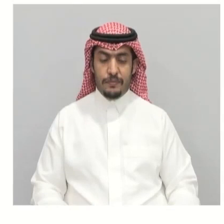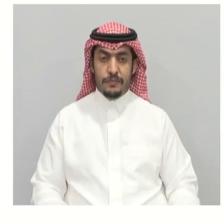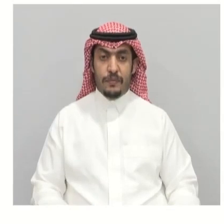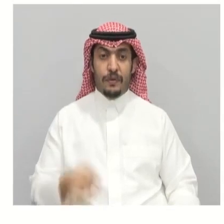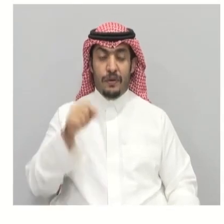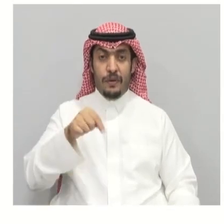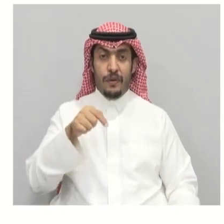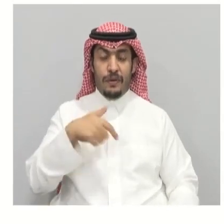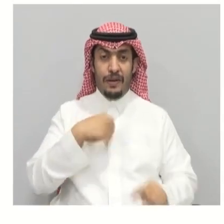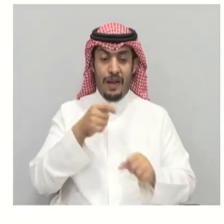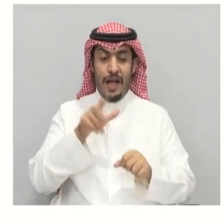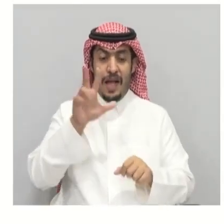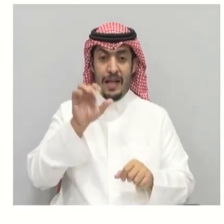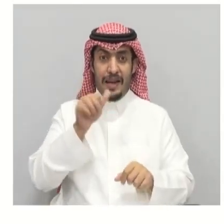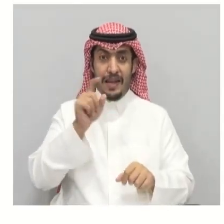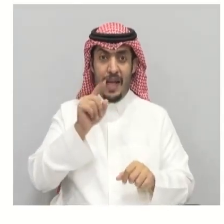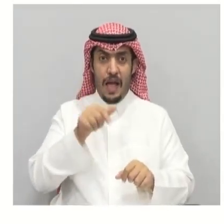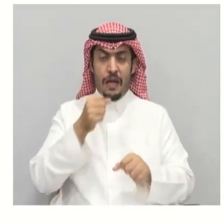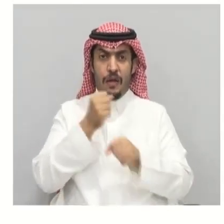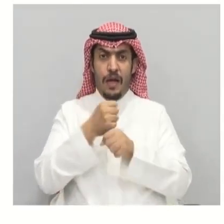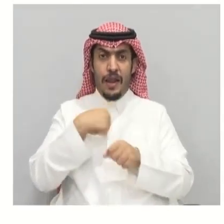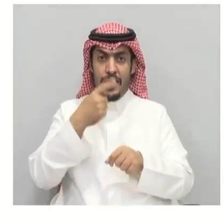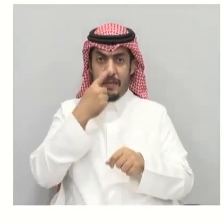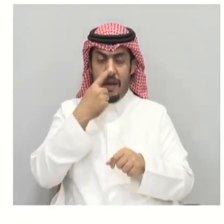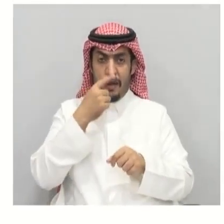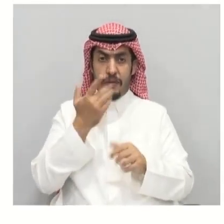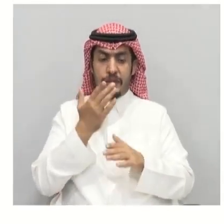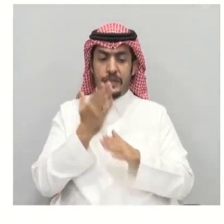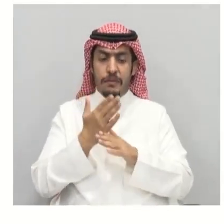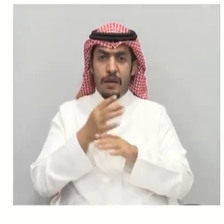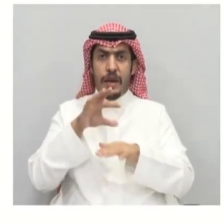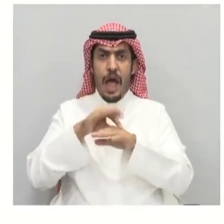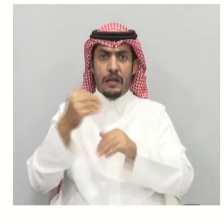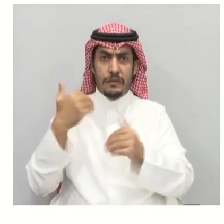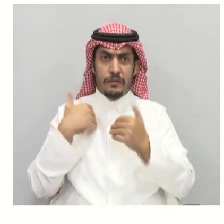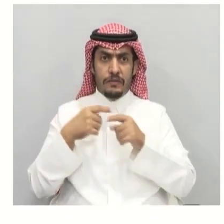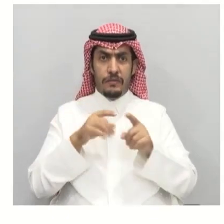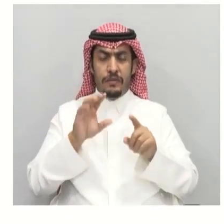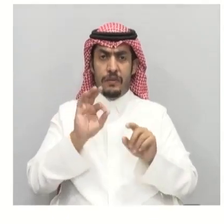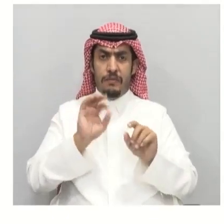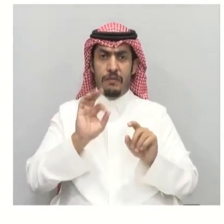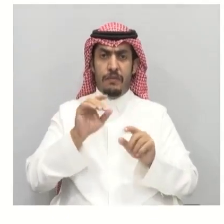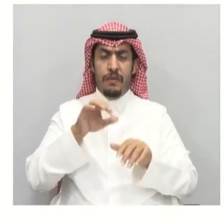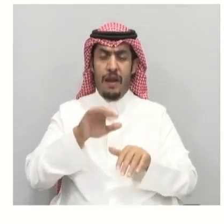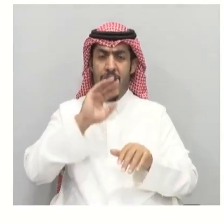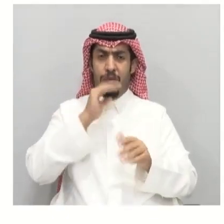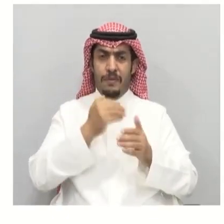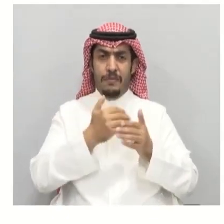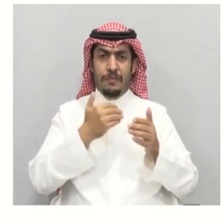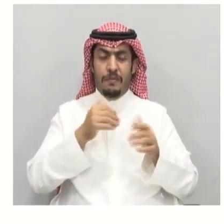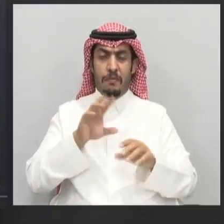هو الرياء هو ان يؤدي العباده من اجل مدح الناس وثنائهم نسال الله السلام والعافيه